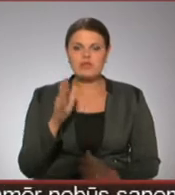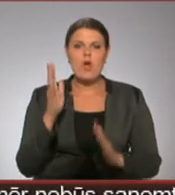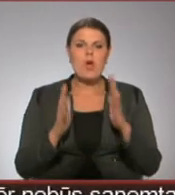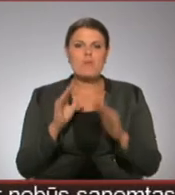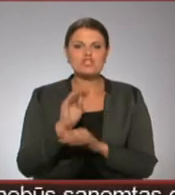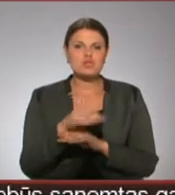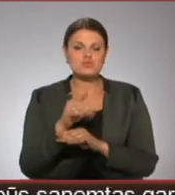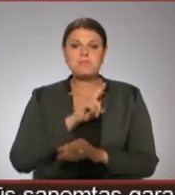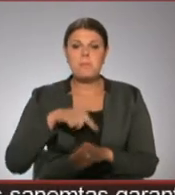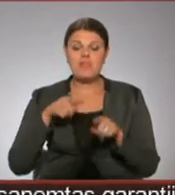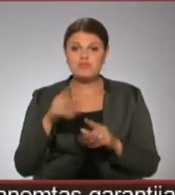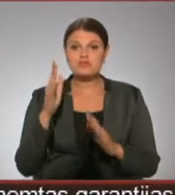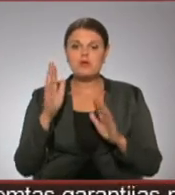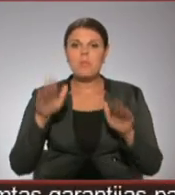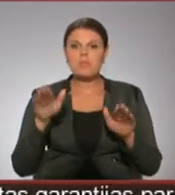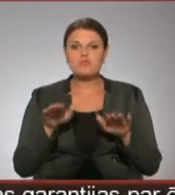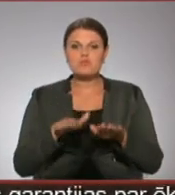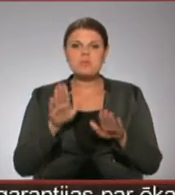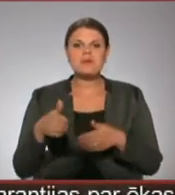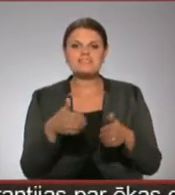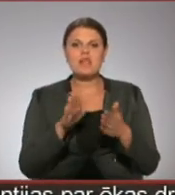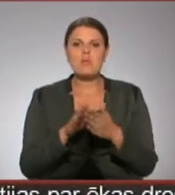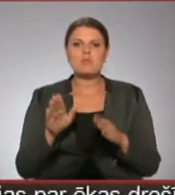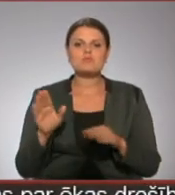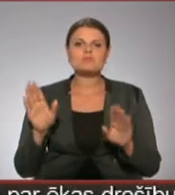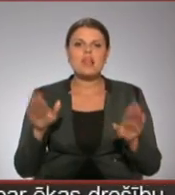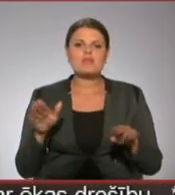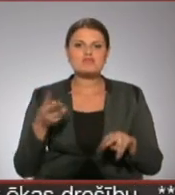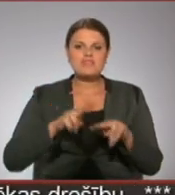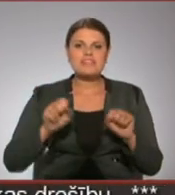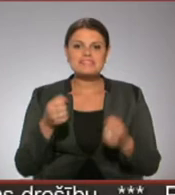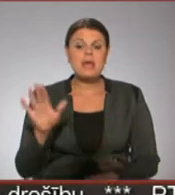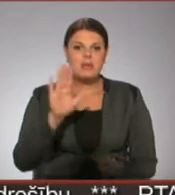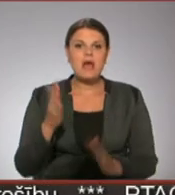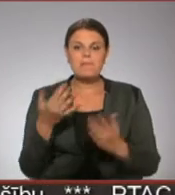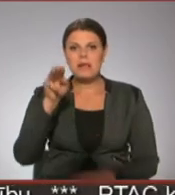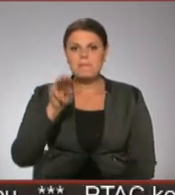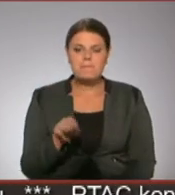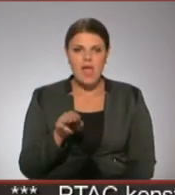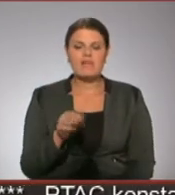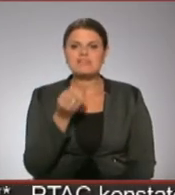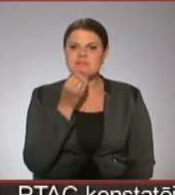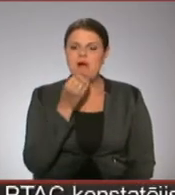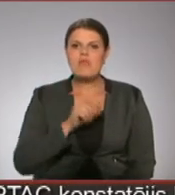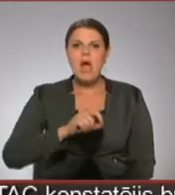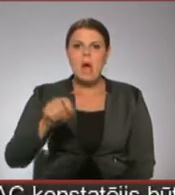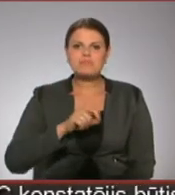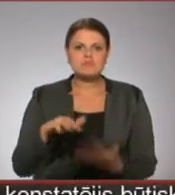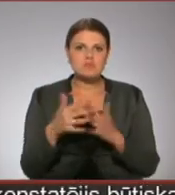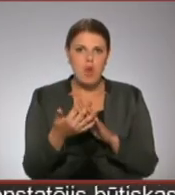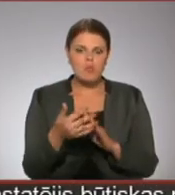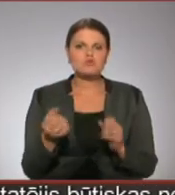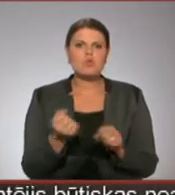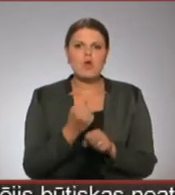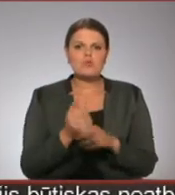zosīm. Latvijā šie putni uzturas pa ceļām uz ligzdošanas vietām Ziemeļvalstīs un aptuveni mēnesi barojas apsētajos laukos nodarot pamatīgus